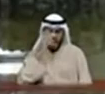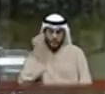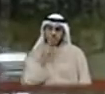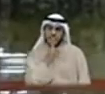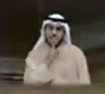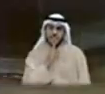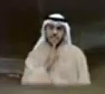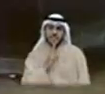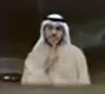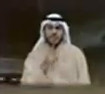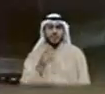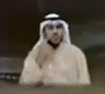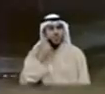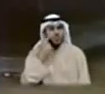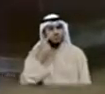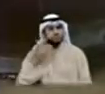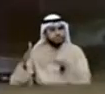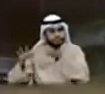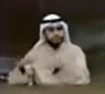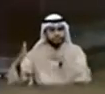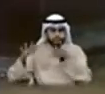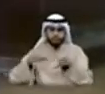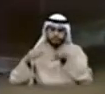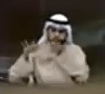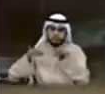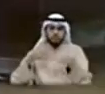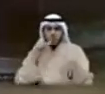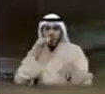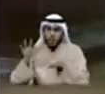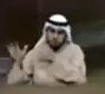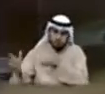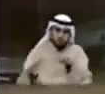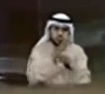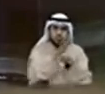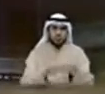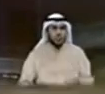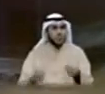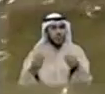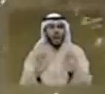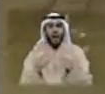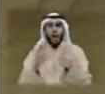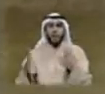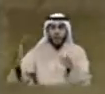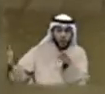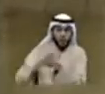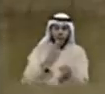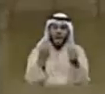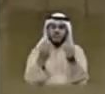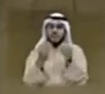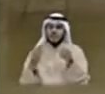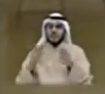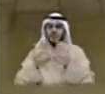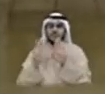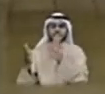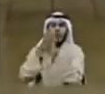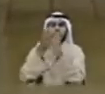لتقدير كمية الترسب السنوية داخل المرسى ومراجعة تصميم كاسر الأمواج، وبذلك قد يكون المعهد أنهى